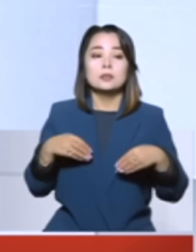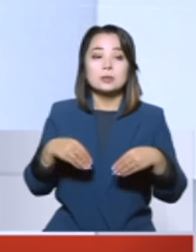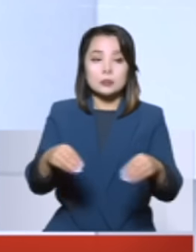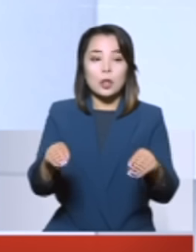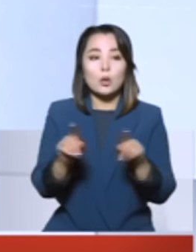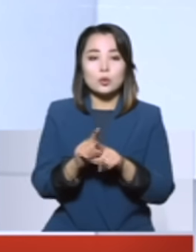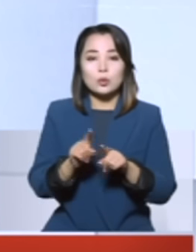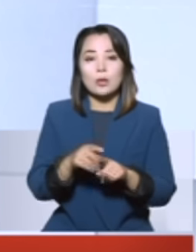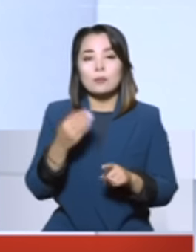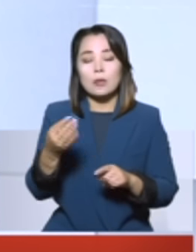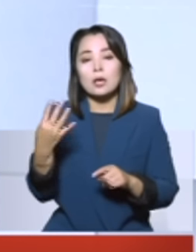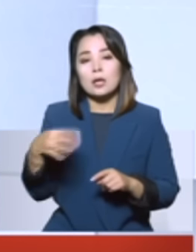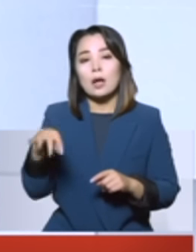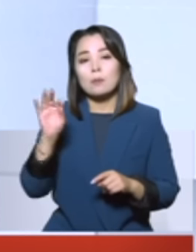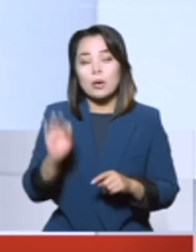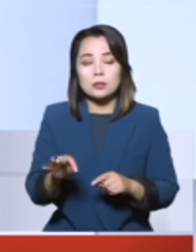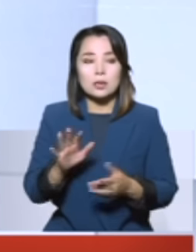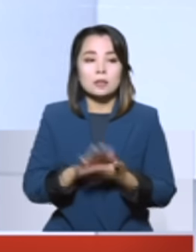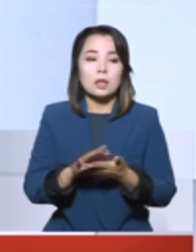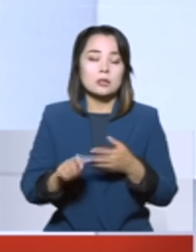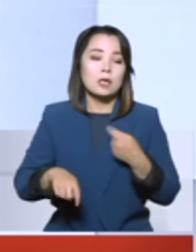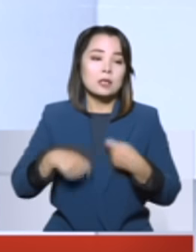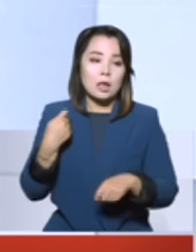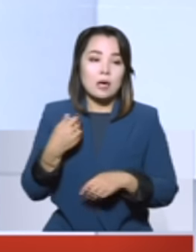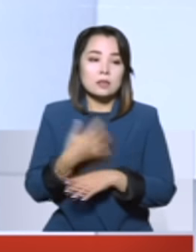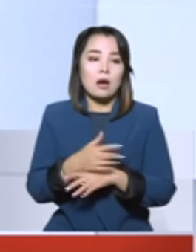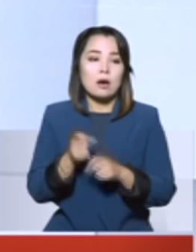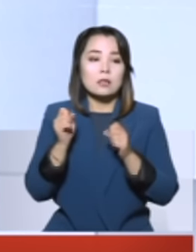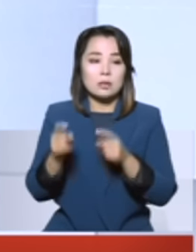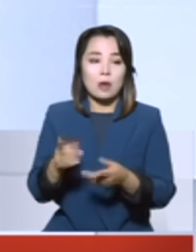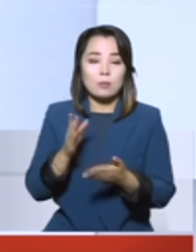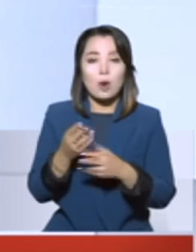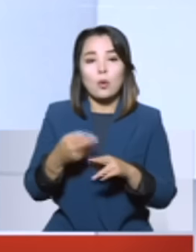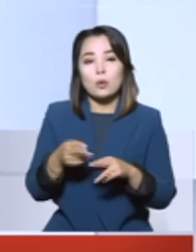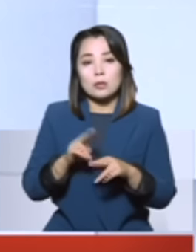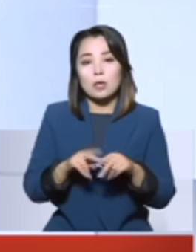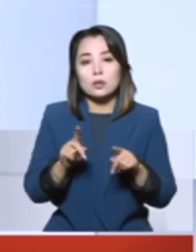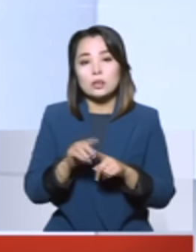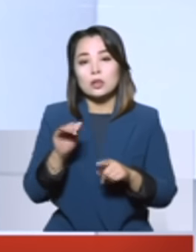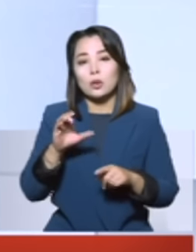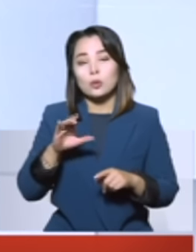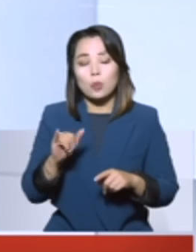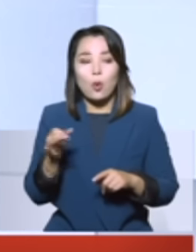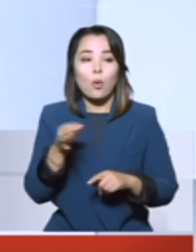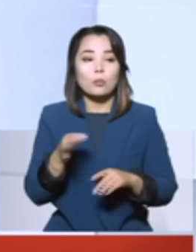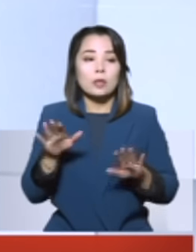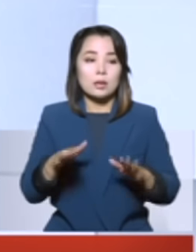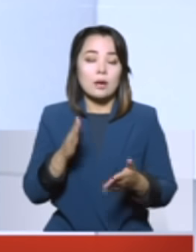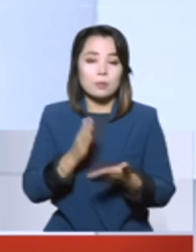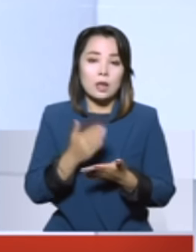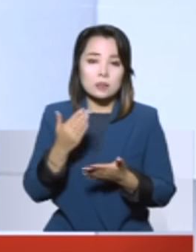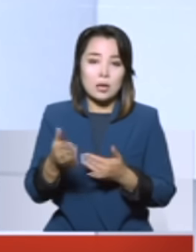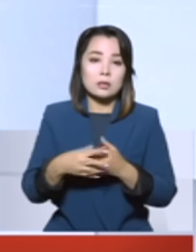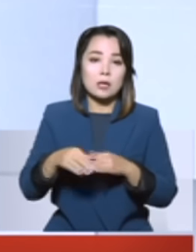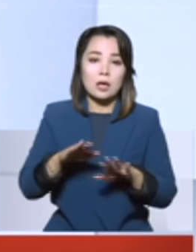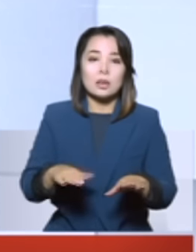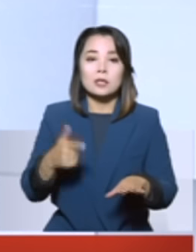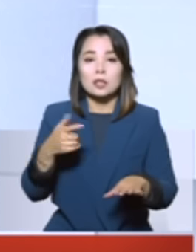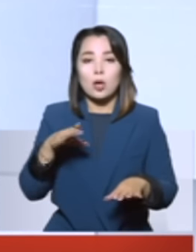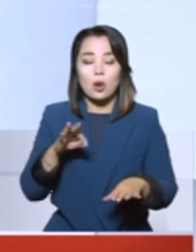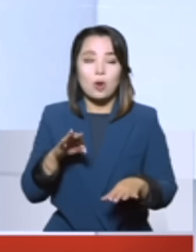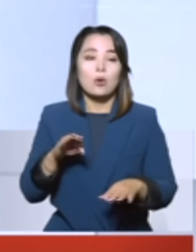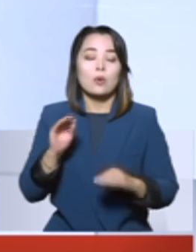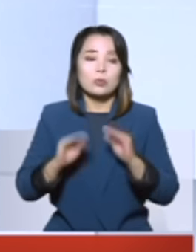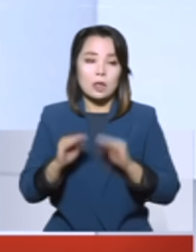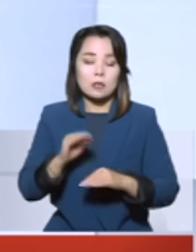алқаптарында судың 40% ысырап болып далаға кетіп жатыр. Солардың қатарында Жетісу облысы да бар. Өңірде гидроқондырғылар